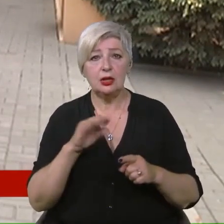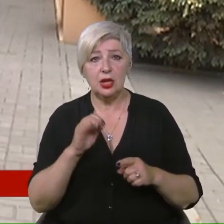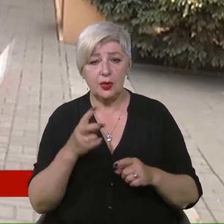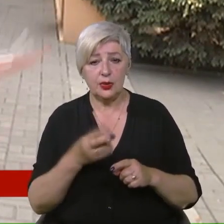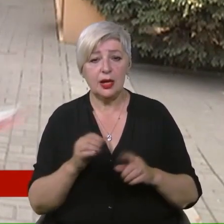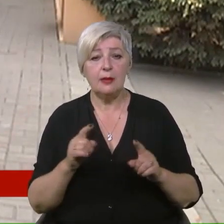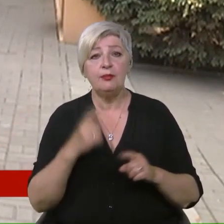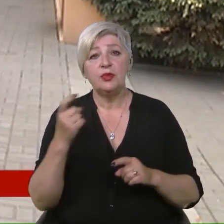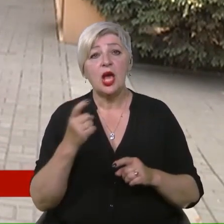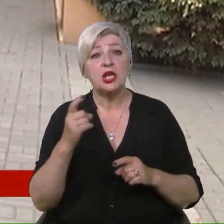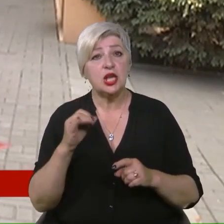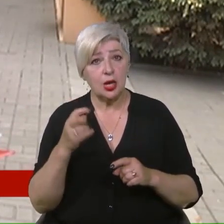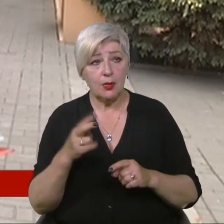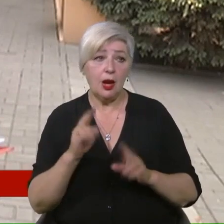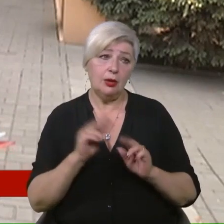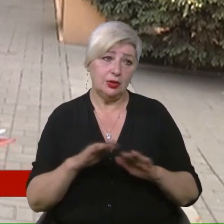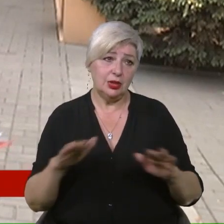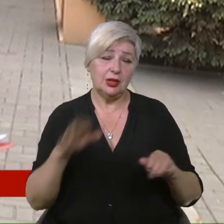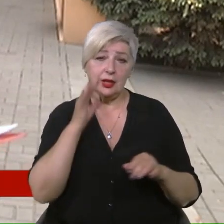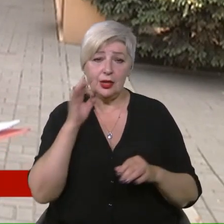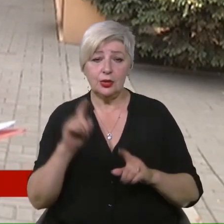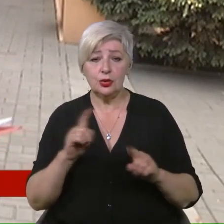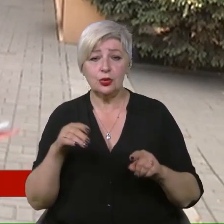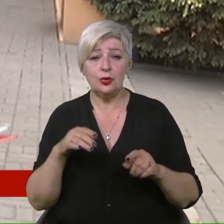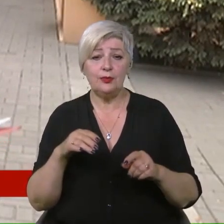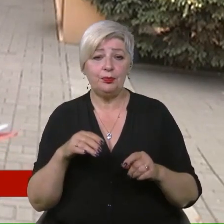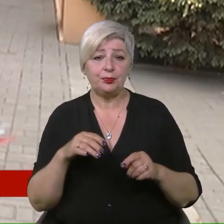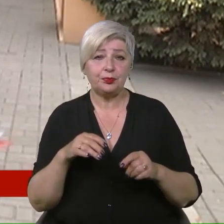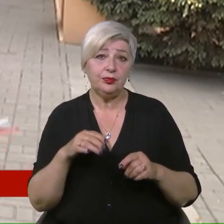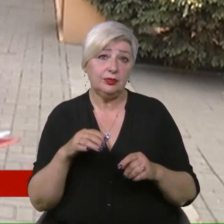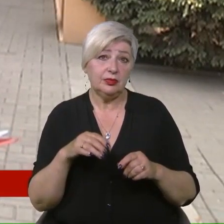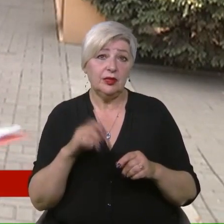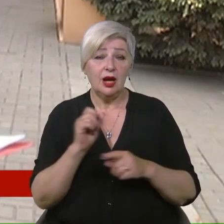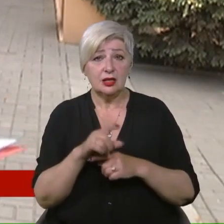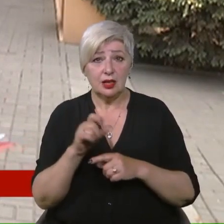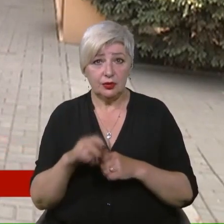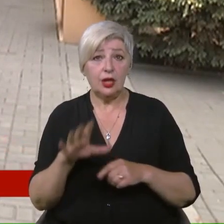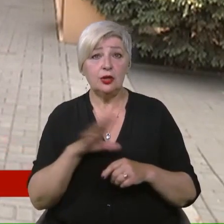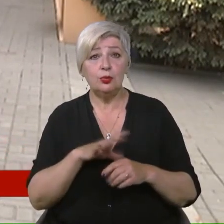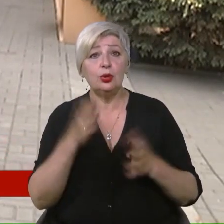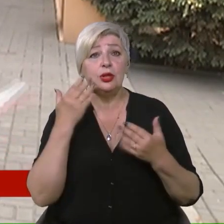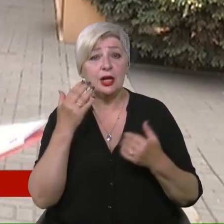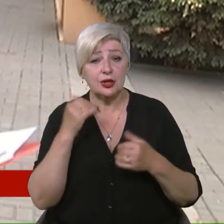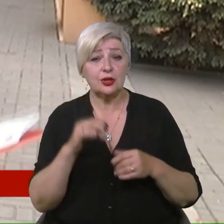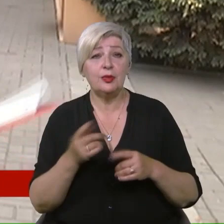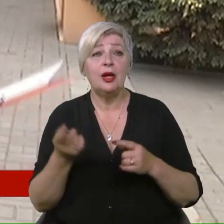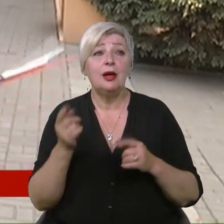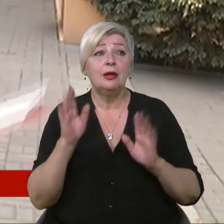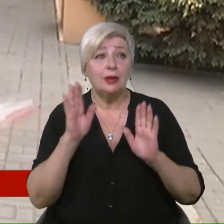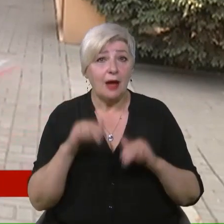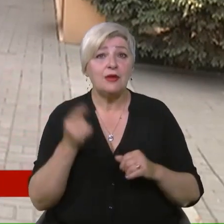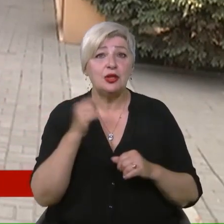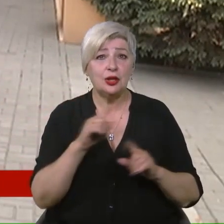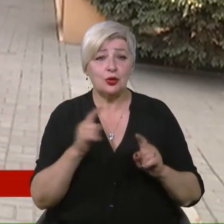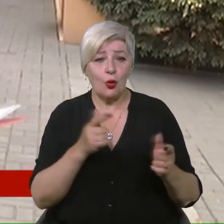Щодо хімії, учні кажуть вже на виході з школи, кажуть, що завдання були навіть легшими, аніж ті, за якими вони готувалися.